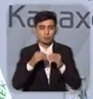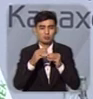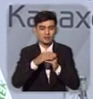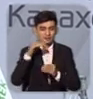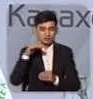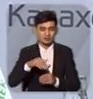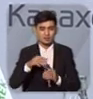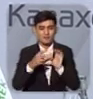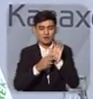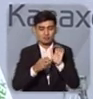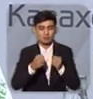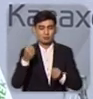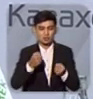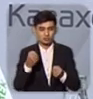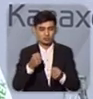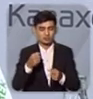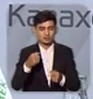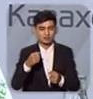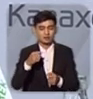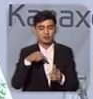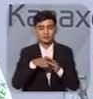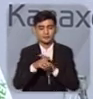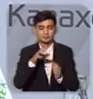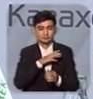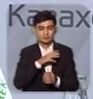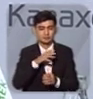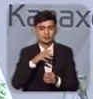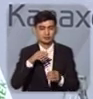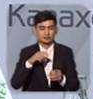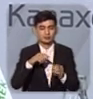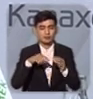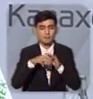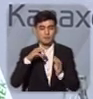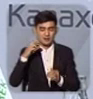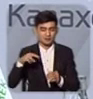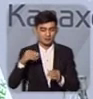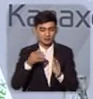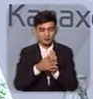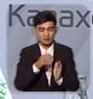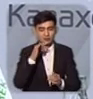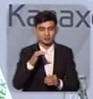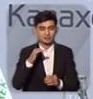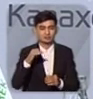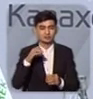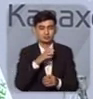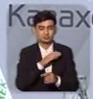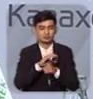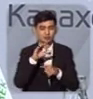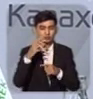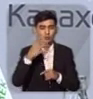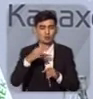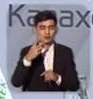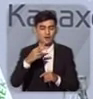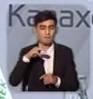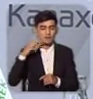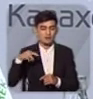15 800 автомобилей на общую сумму 71 миллиард. При том, что размещено было 42 миллиарда на